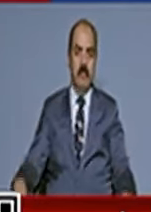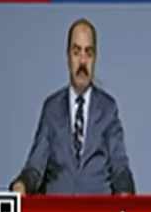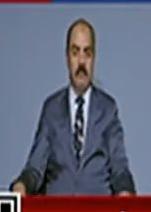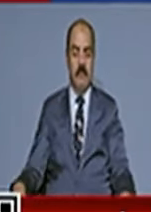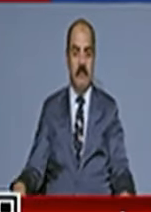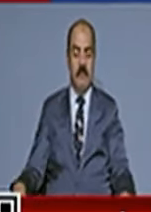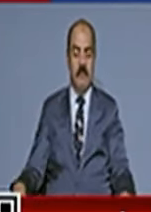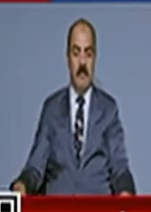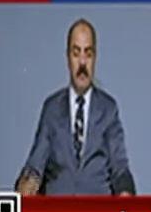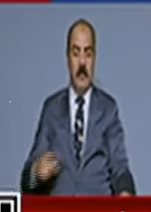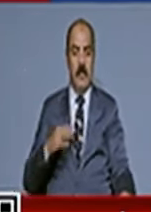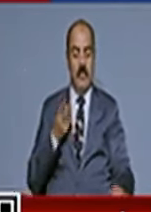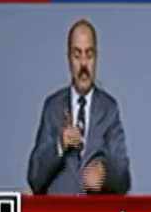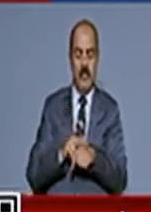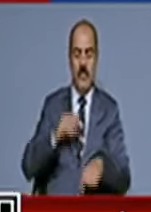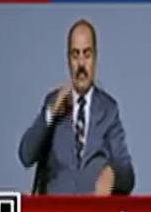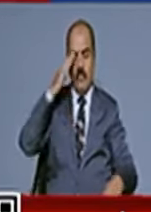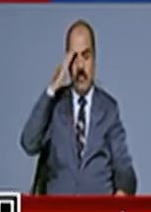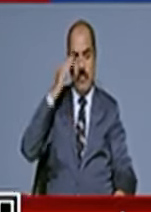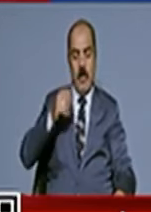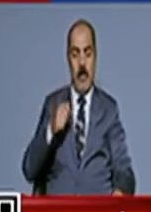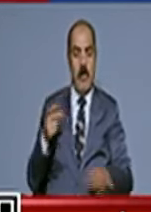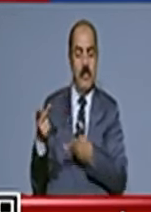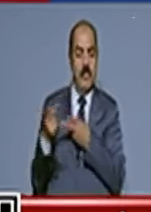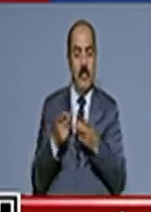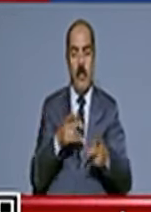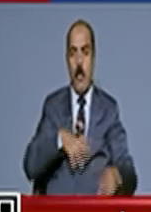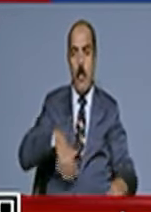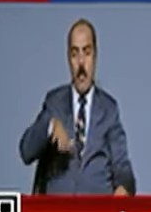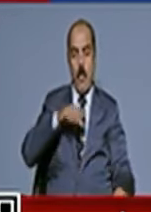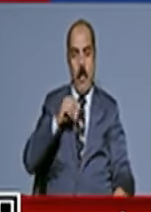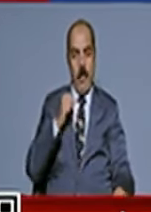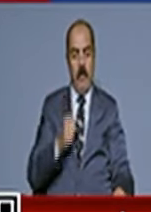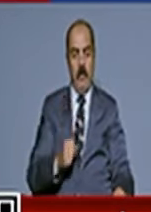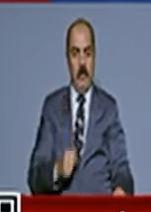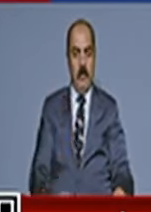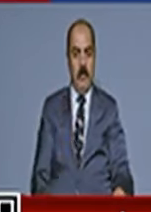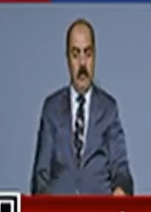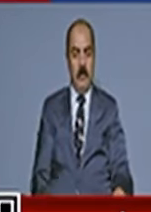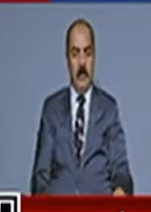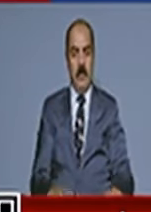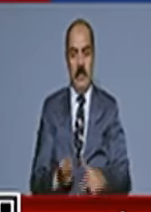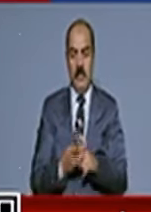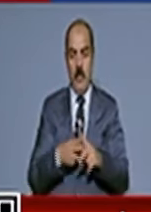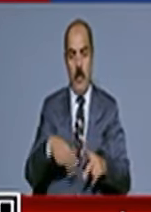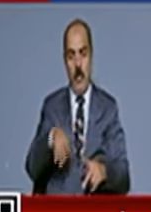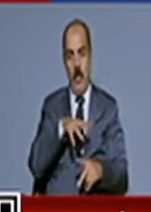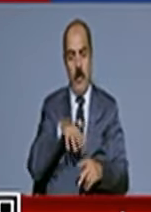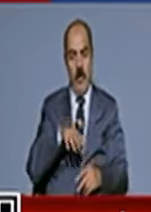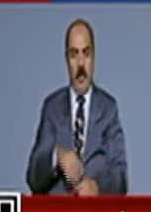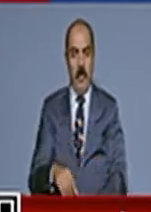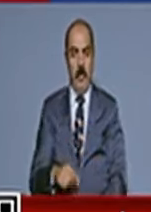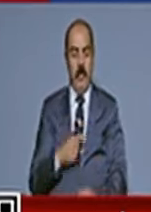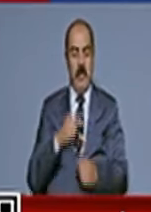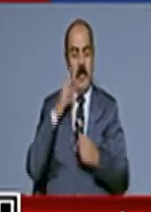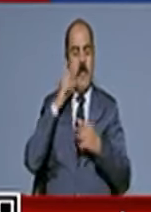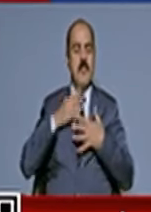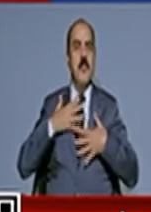كما أتوجه أيضا بالشكر للضيوف الكرام السيدات والسادة، إنه لمن دواعي